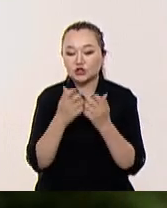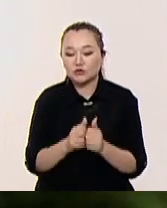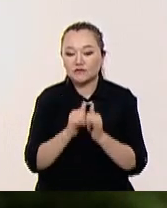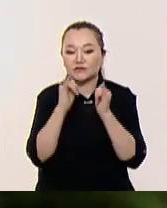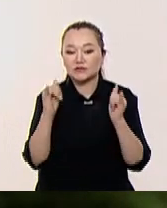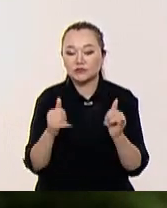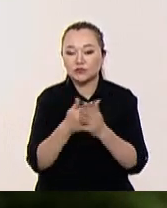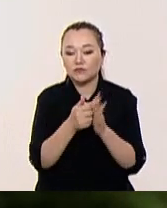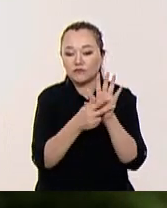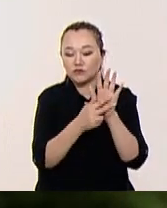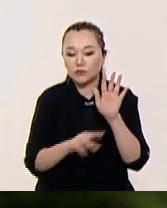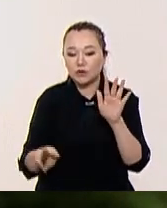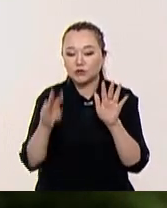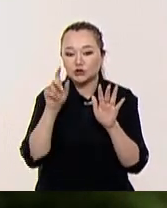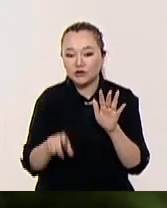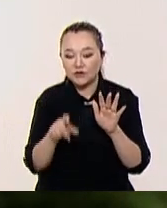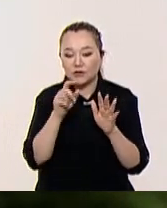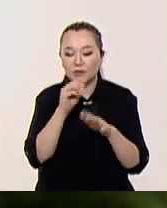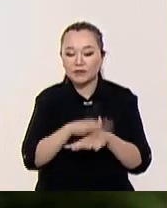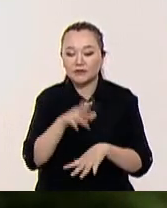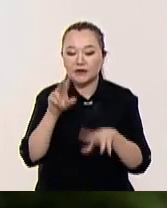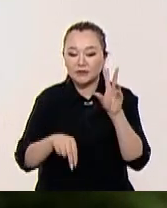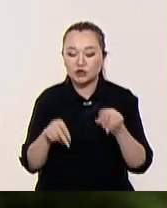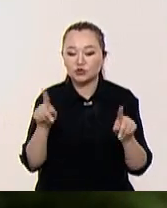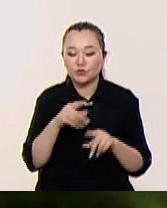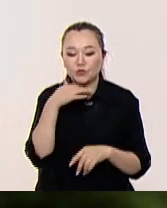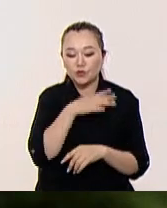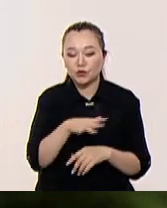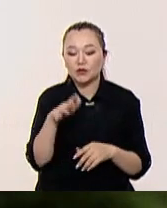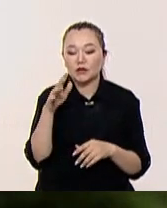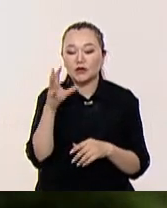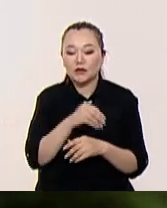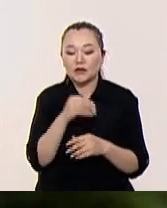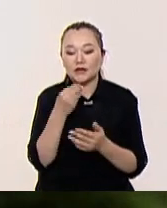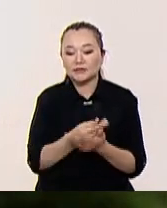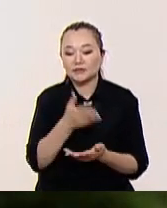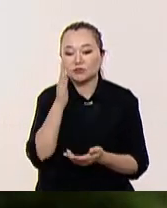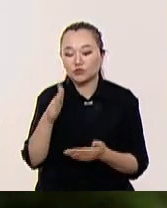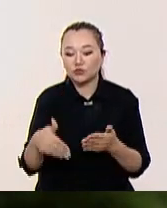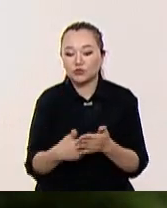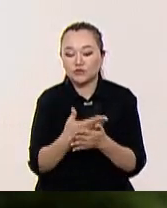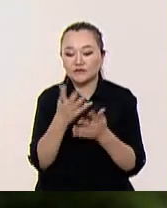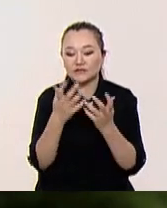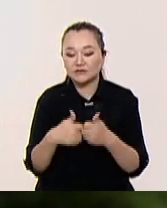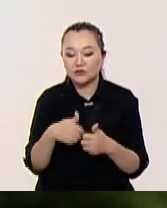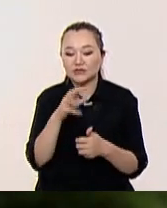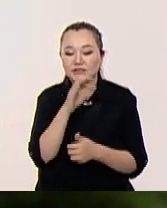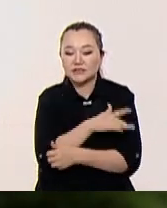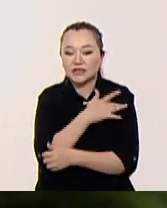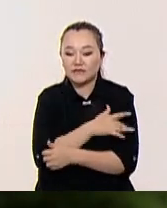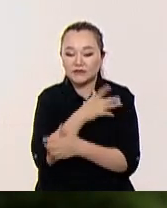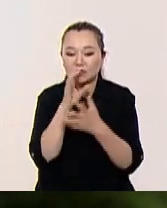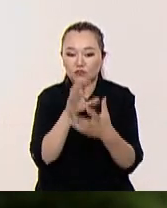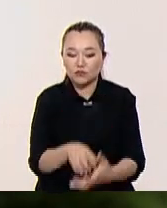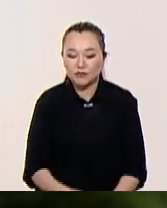до 8 миллионов человек. В банке надеются, что многие по достоинству оценят новый цифровой сервис «Автобусы».